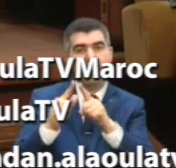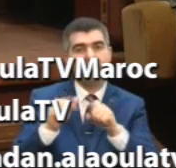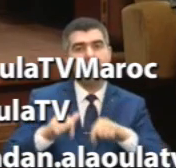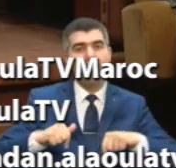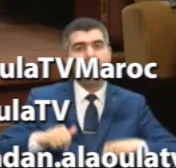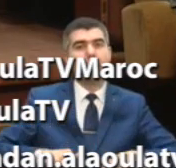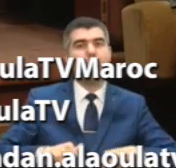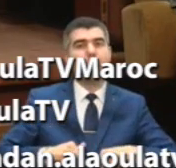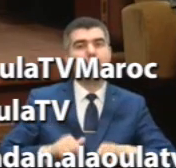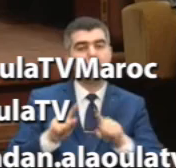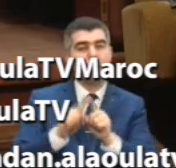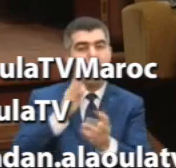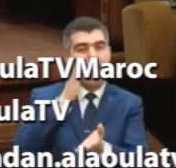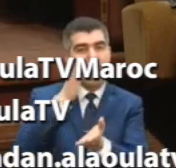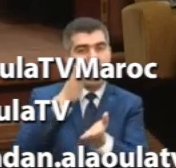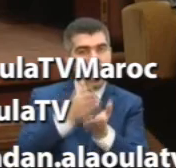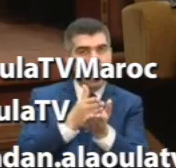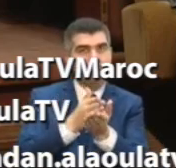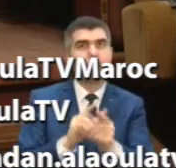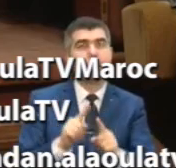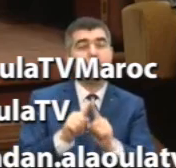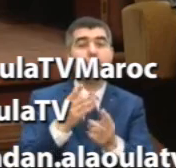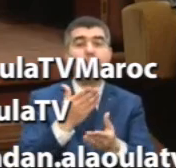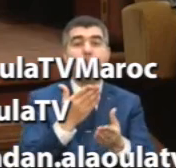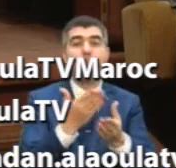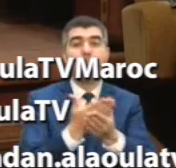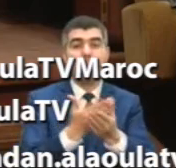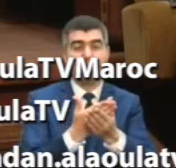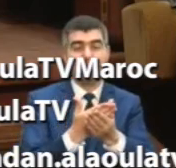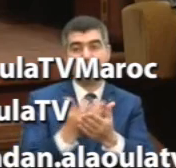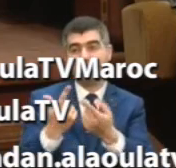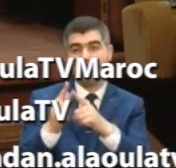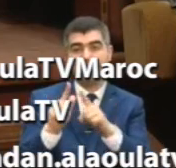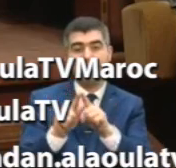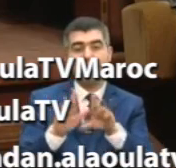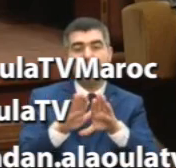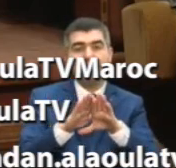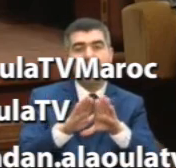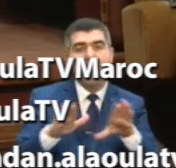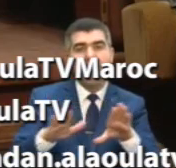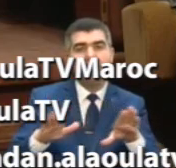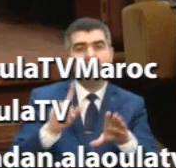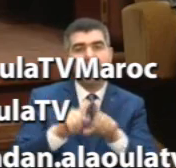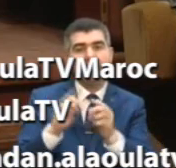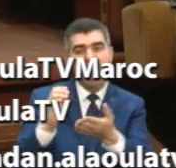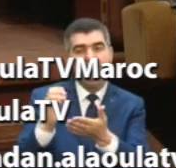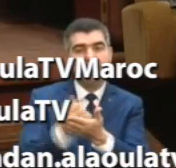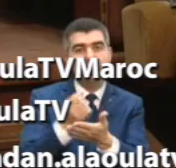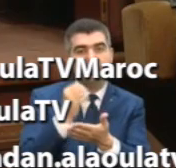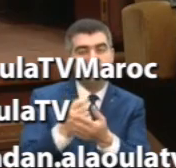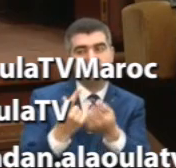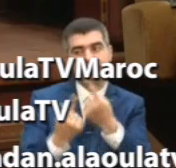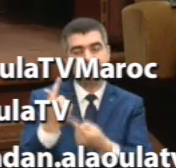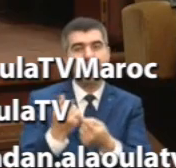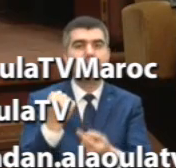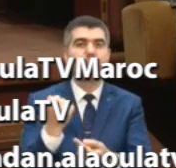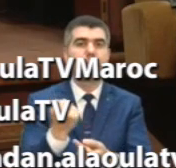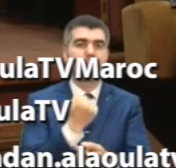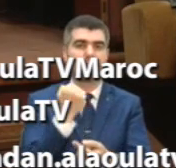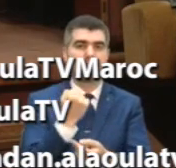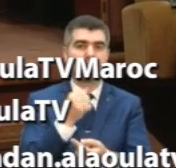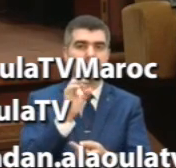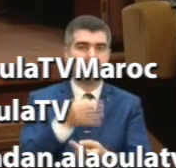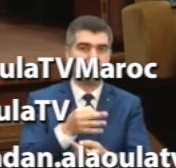الدولة، خصوصا الملفات المتعلقة كذلك بنزع الملكية. المشكل السيد الرئيس السيد الوزير هو أن